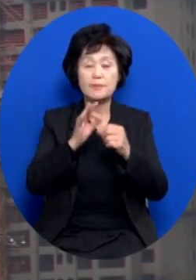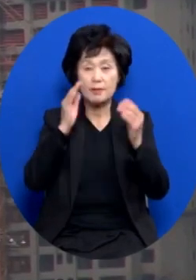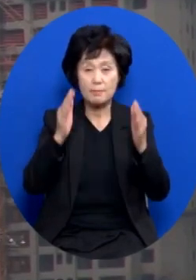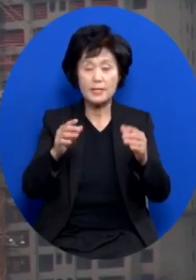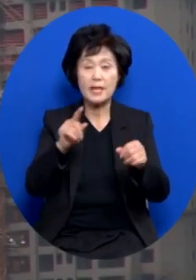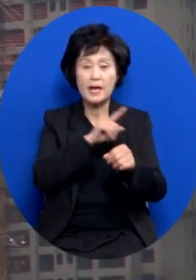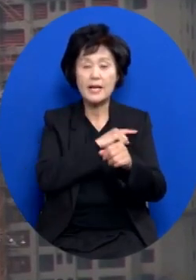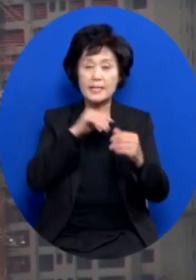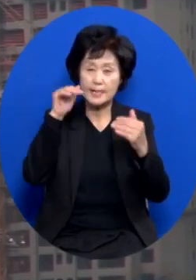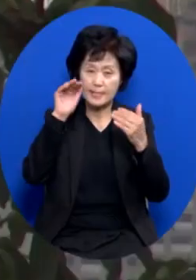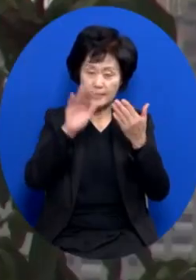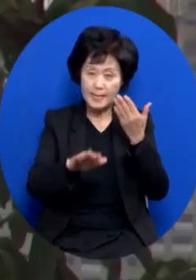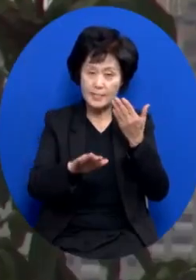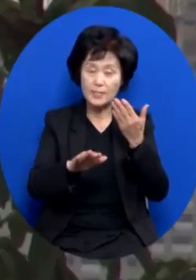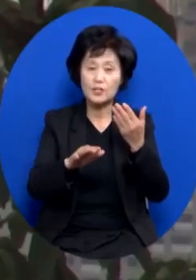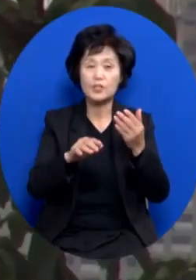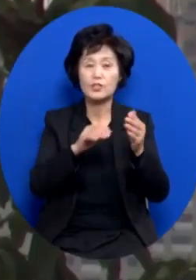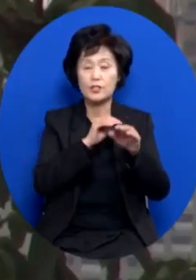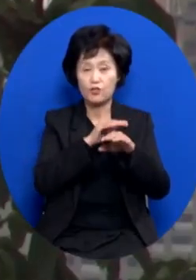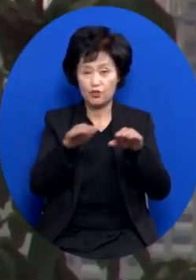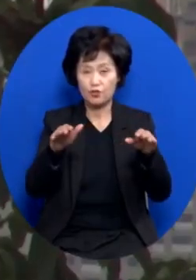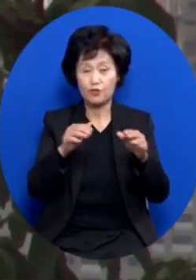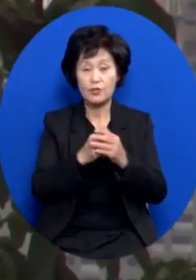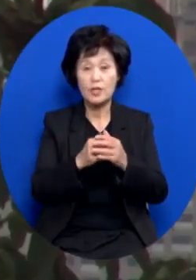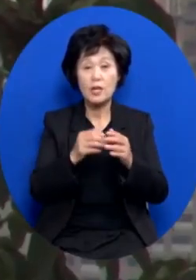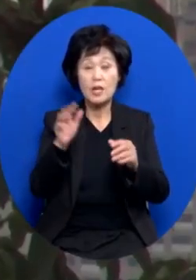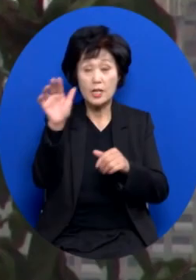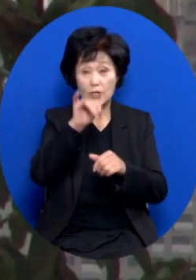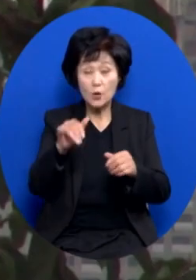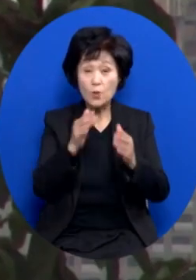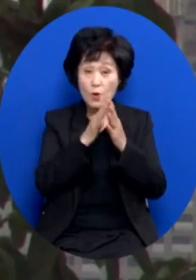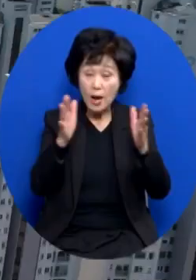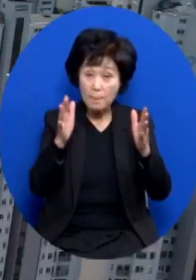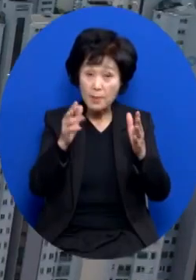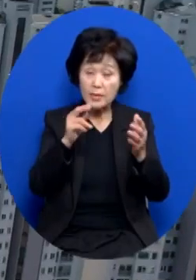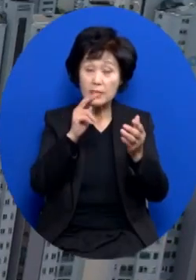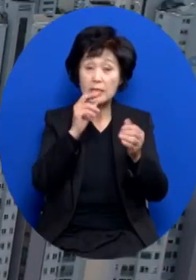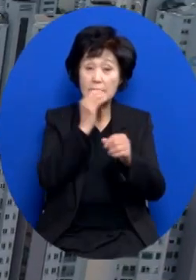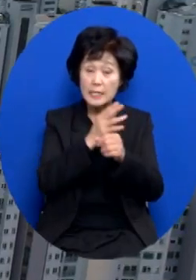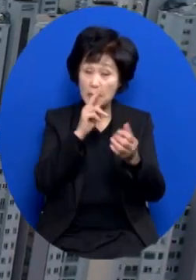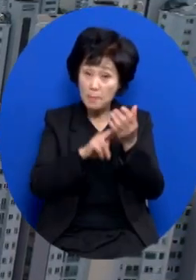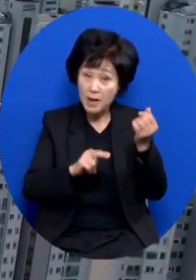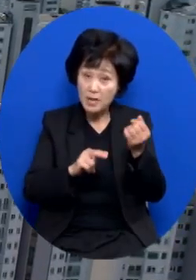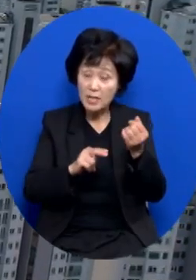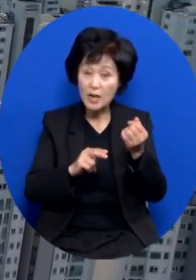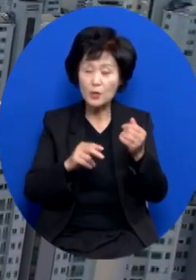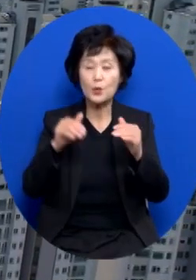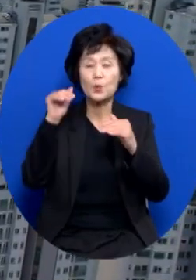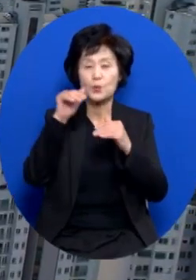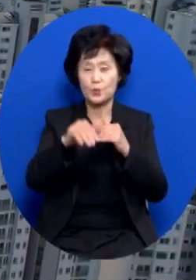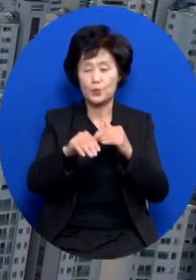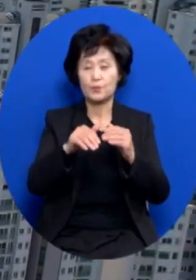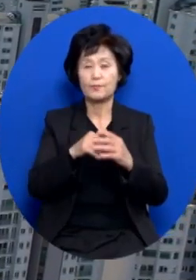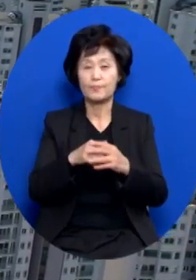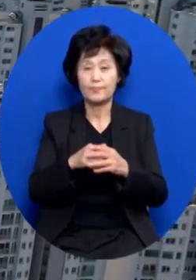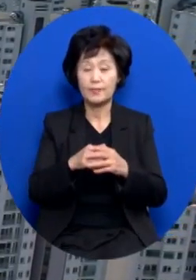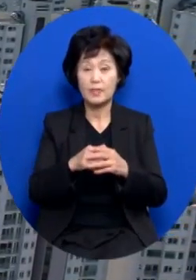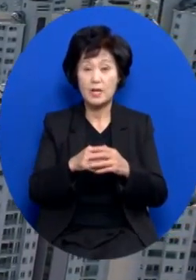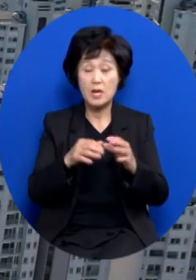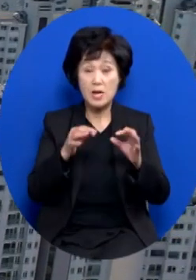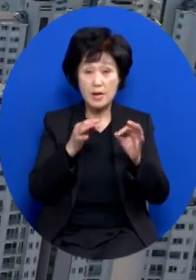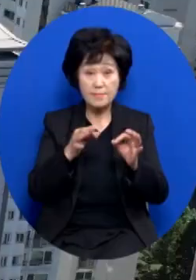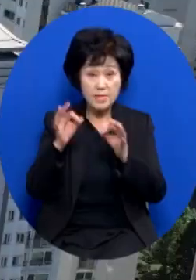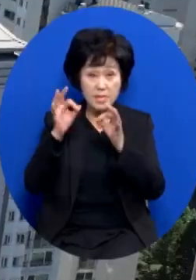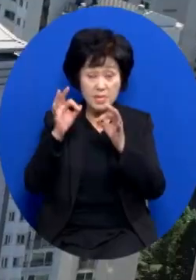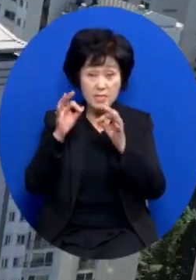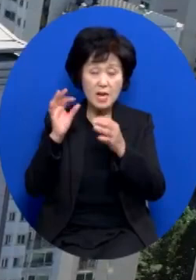수준으로 나타났습니다. 전국 아파트 지수도 78.5를 기록하며 80선이 무너진 것으로 집계됐습니다. 금리 인상